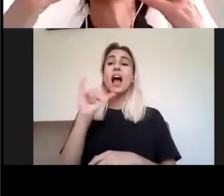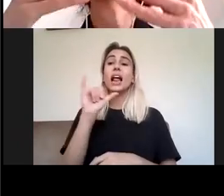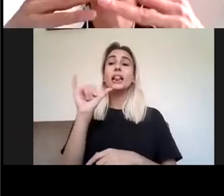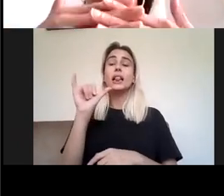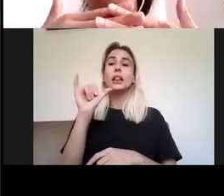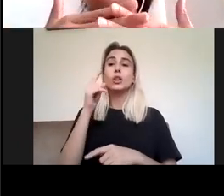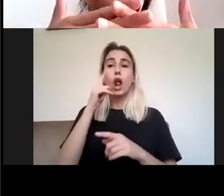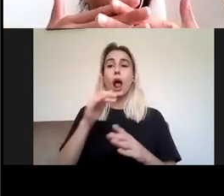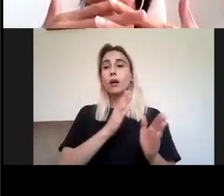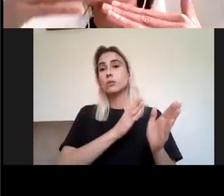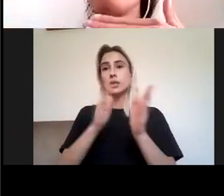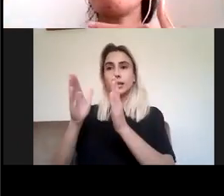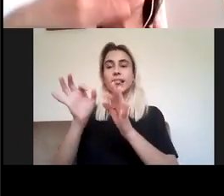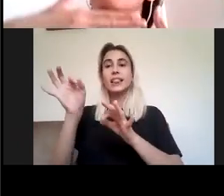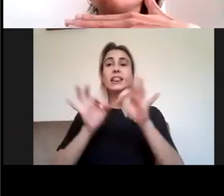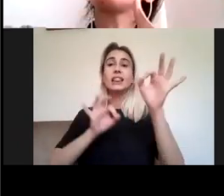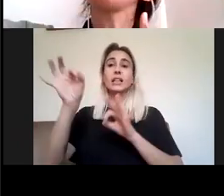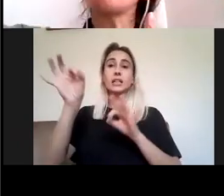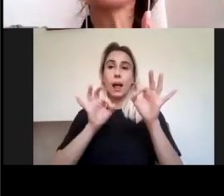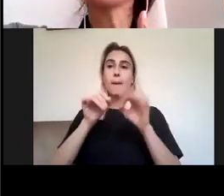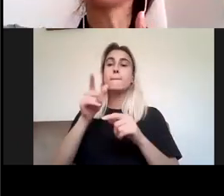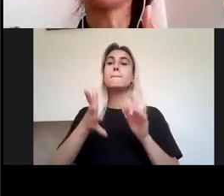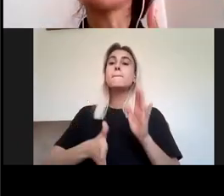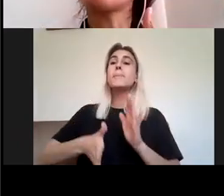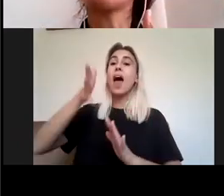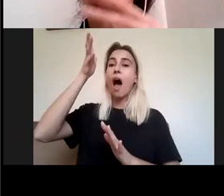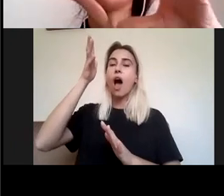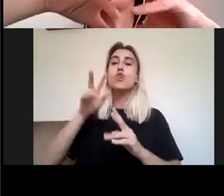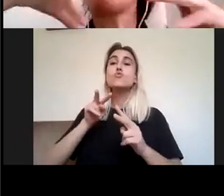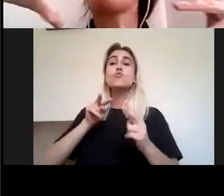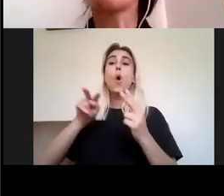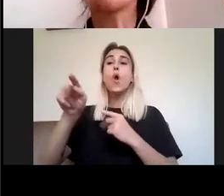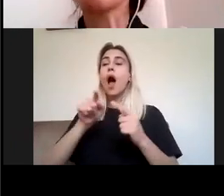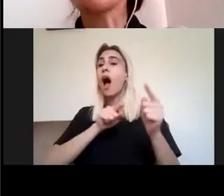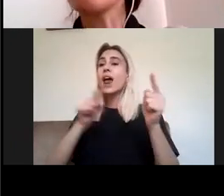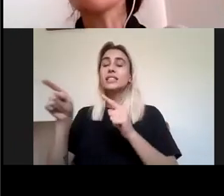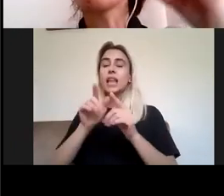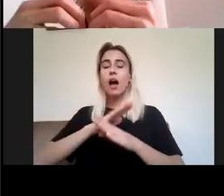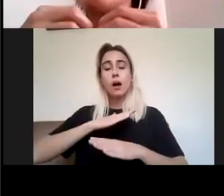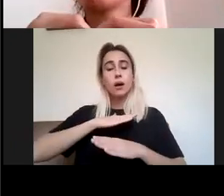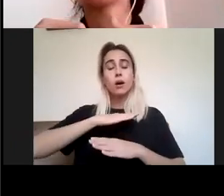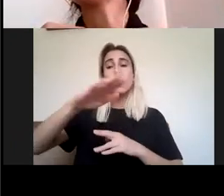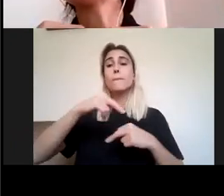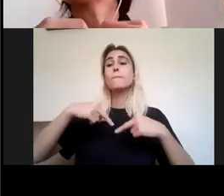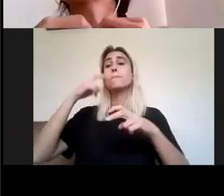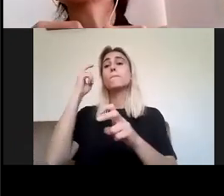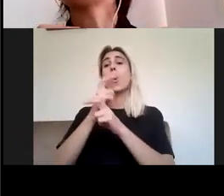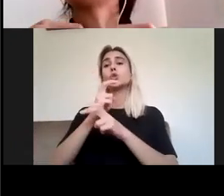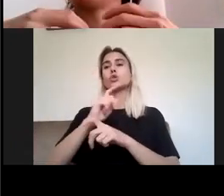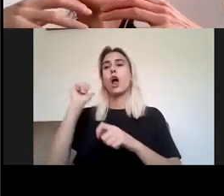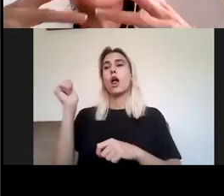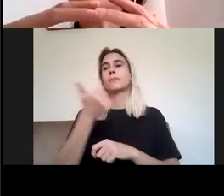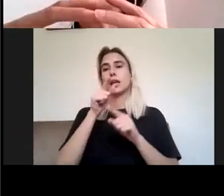yola yakın şekilde dizayn etmeniz, bina ve yol arasındaki mesafeyi de tamamen boşaltmanız gerekiyor. Burada tabii bir